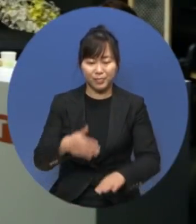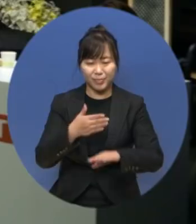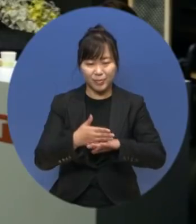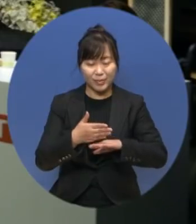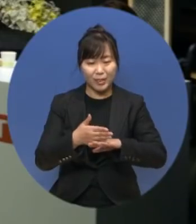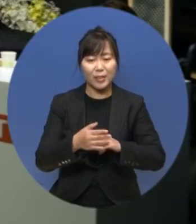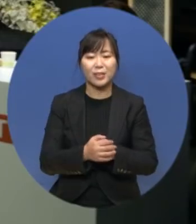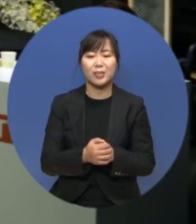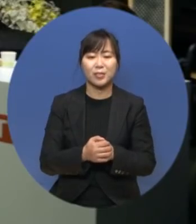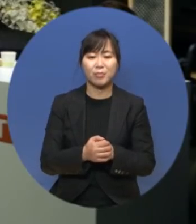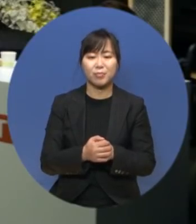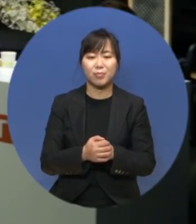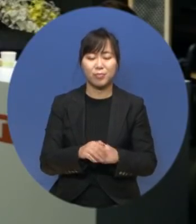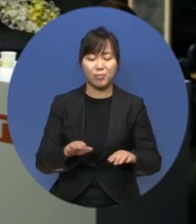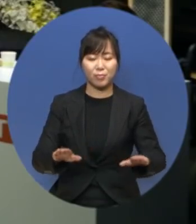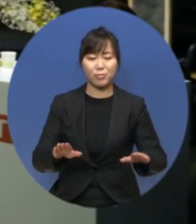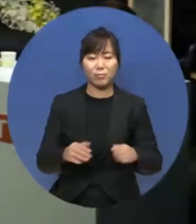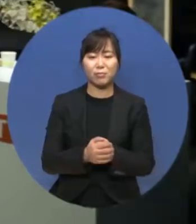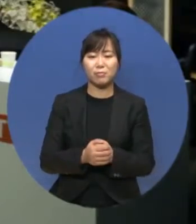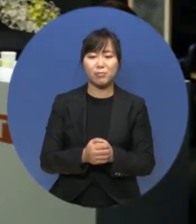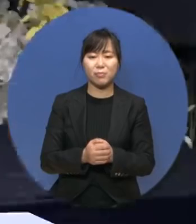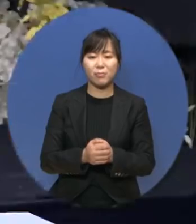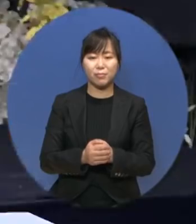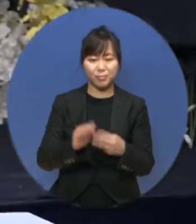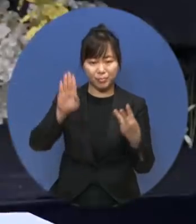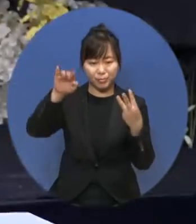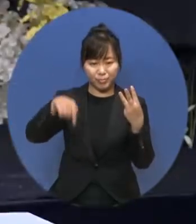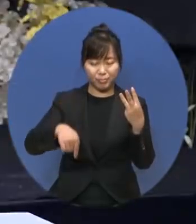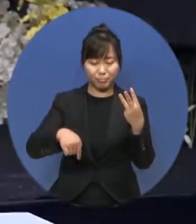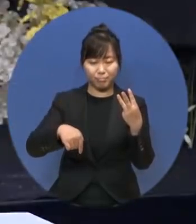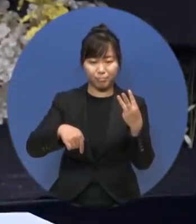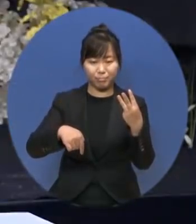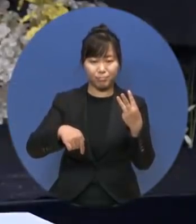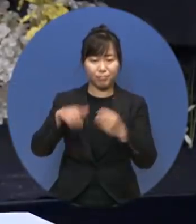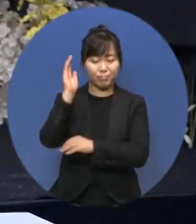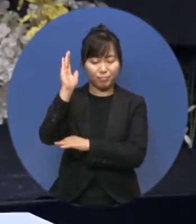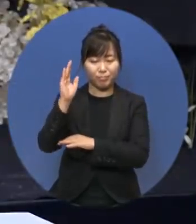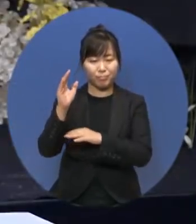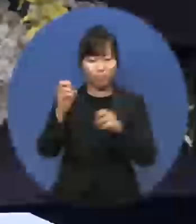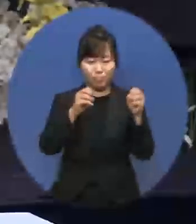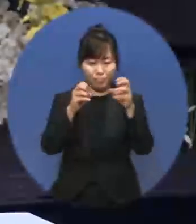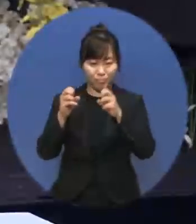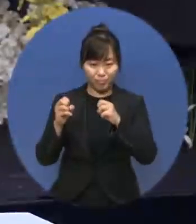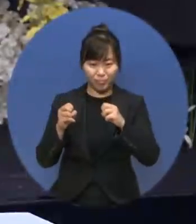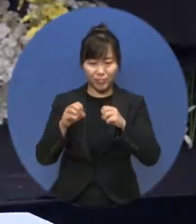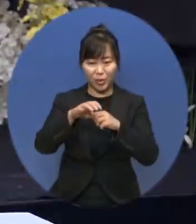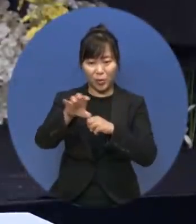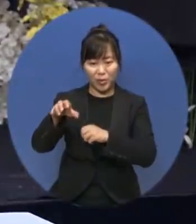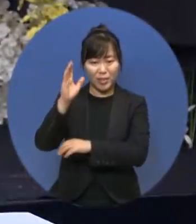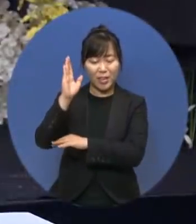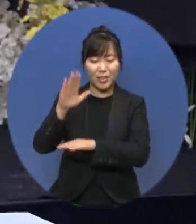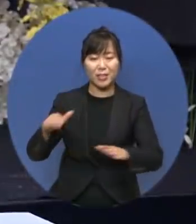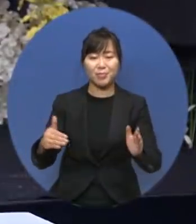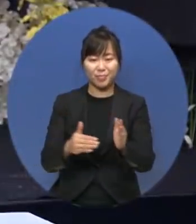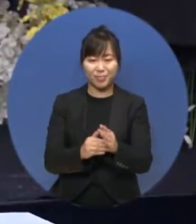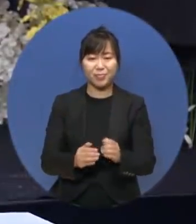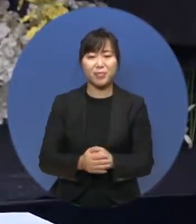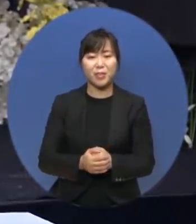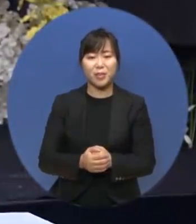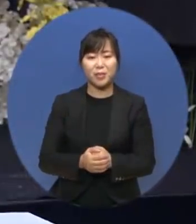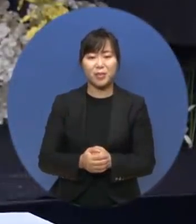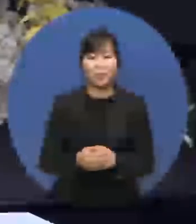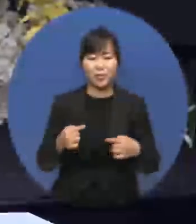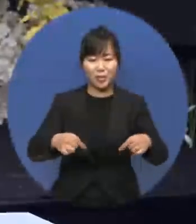감사합니다. 오늘 3부 토크 콘서트 현장 스토리 편은 여기까지입니다.